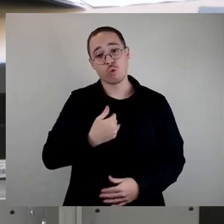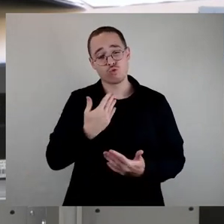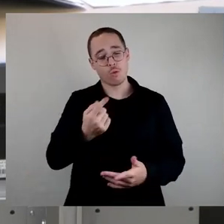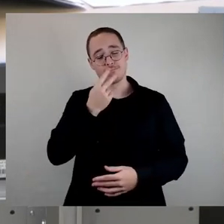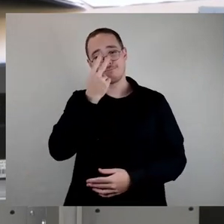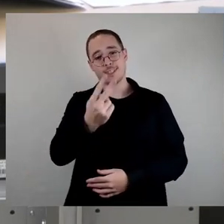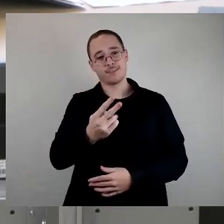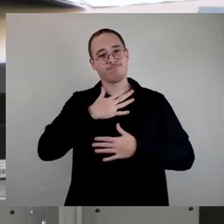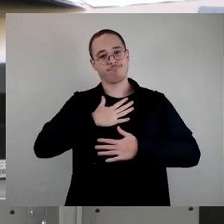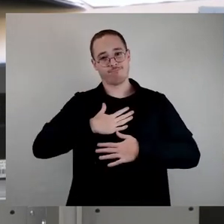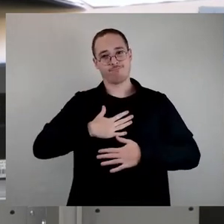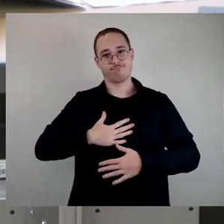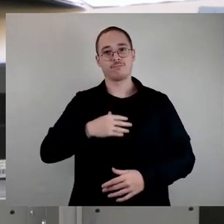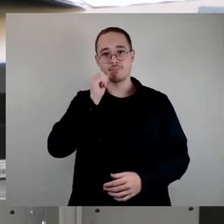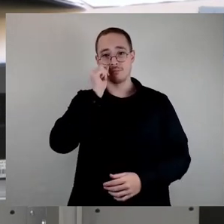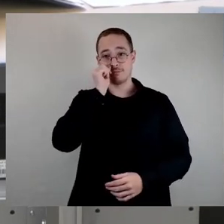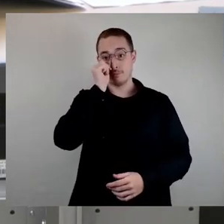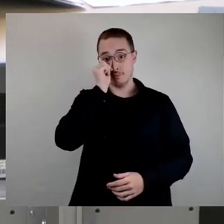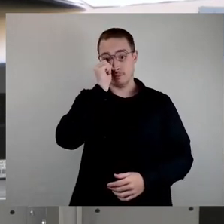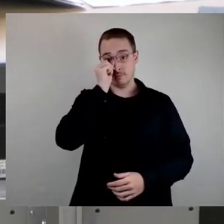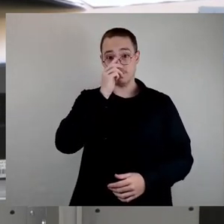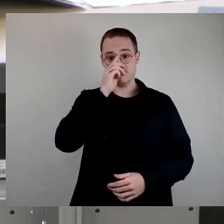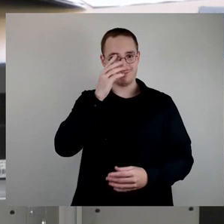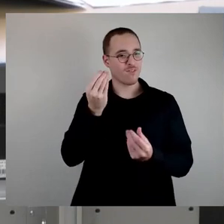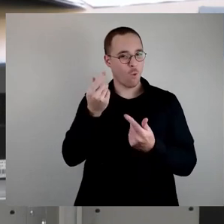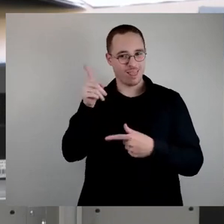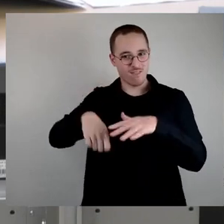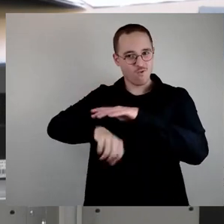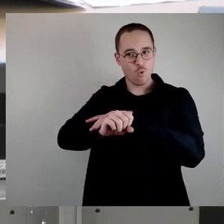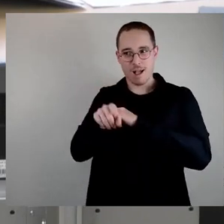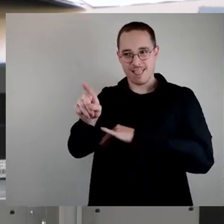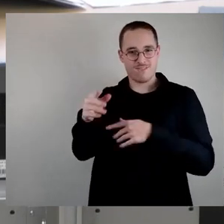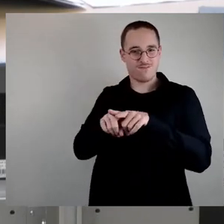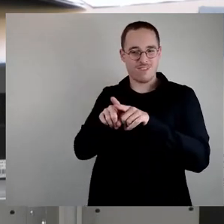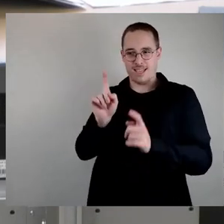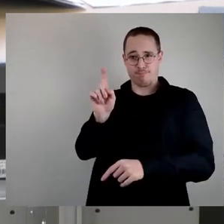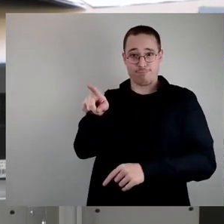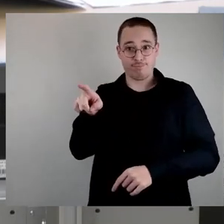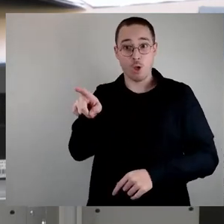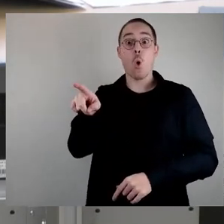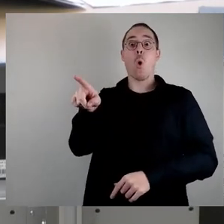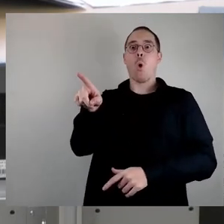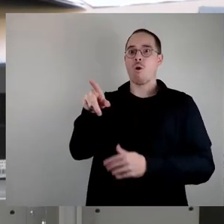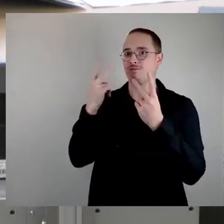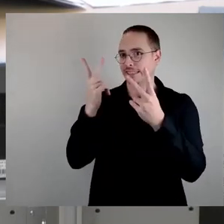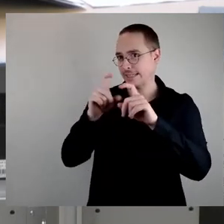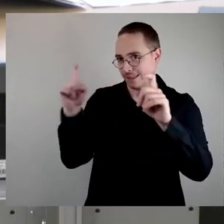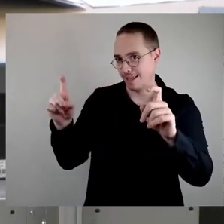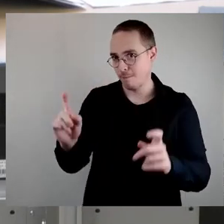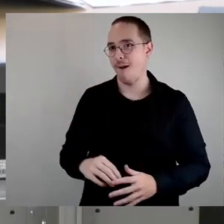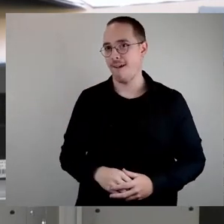sehr positiv gesprochen in ein Wespennest im Fußball gestochen haben. Da hat sich der Förderverein Frauenfußball